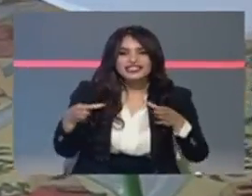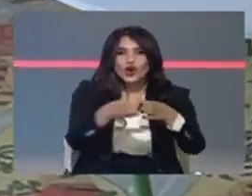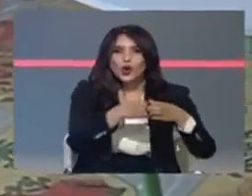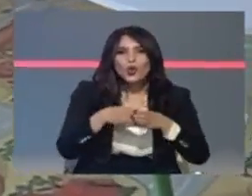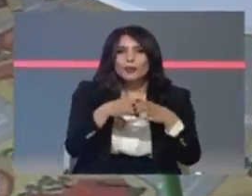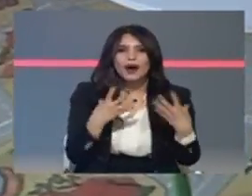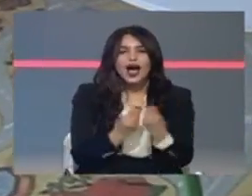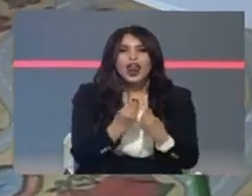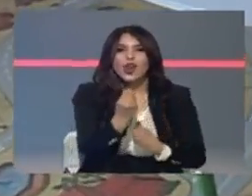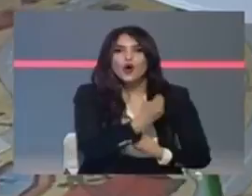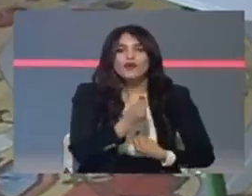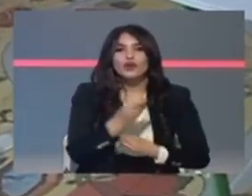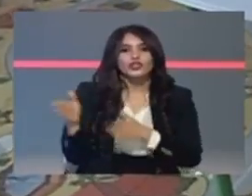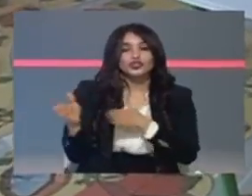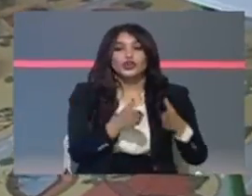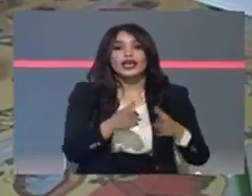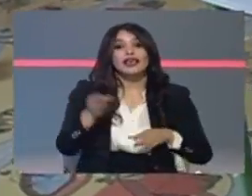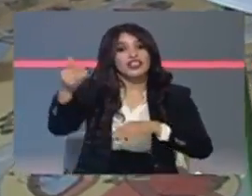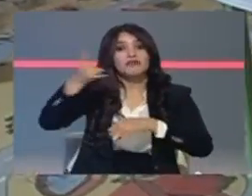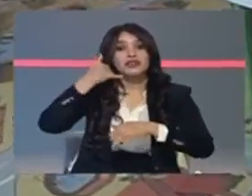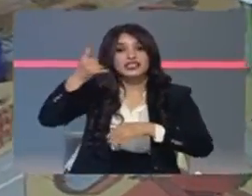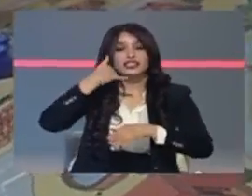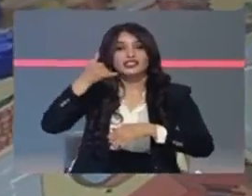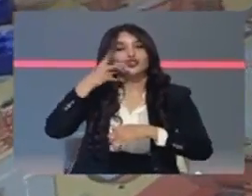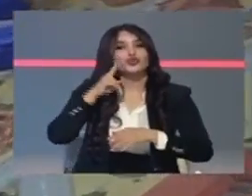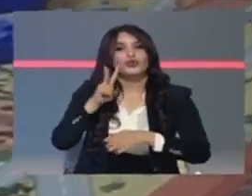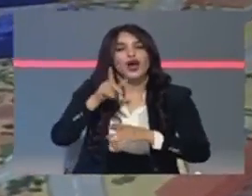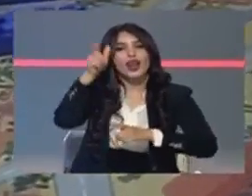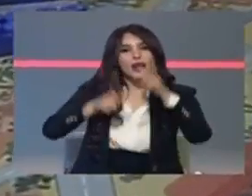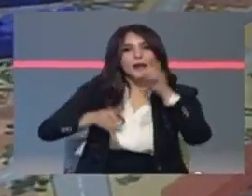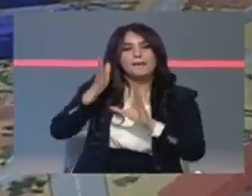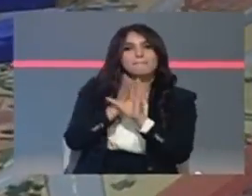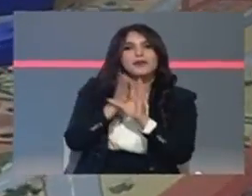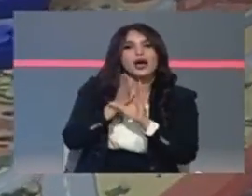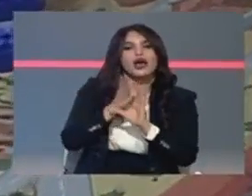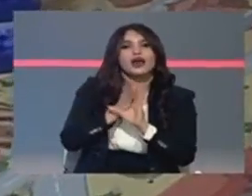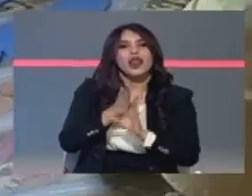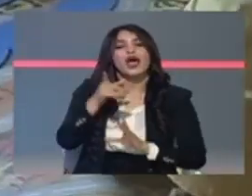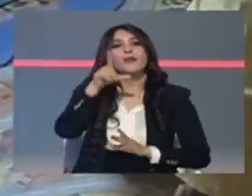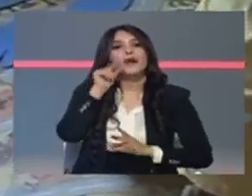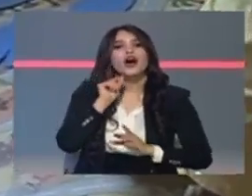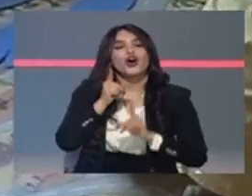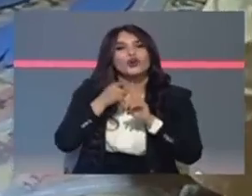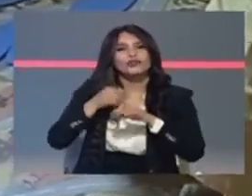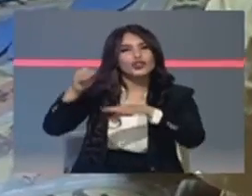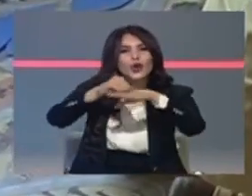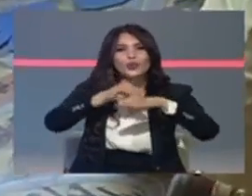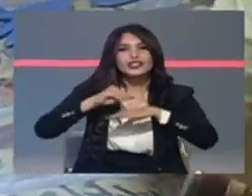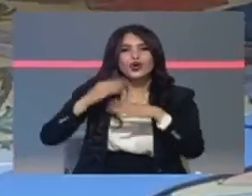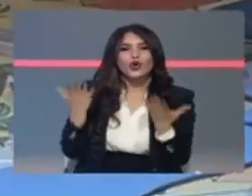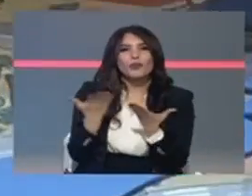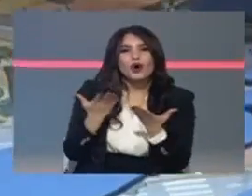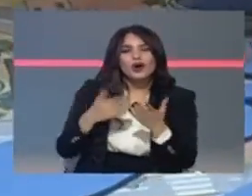هذه عينه من بعض الاتصالات التي يتلقاها المختصون من قبل الاولياء في هذا الظرف الطارئ للحصول على التوصيات